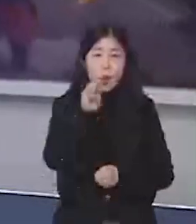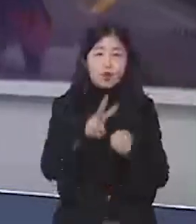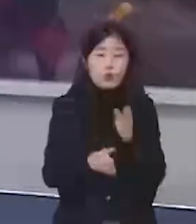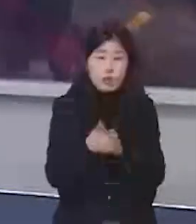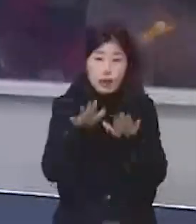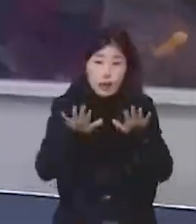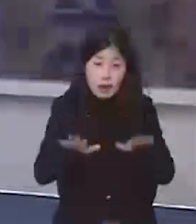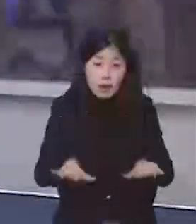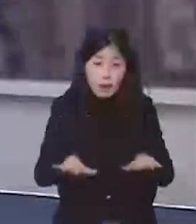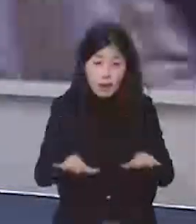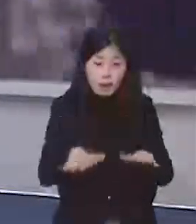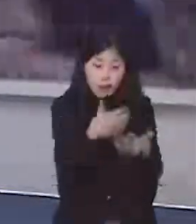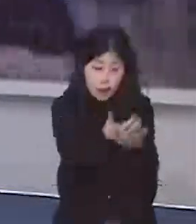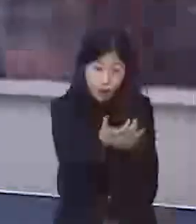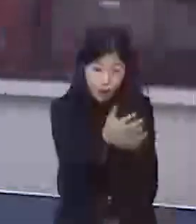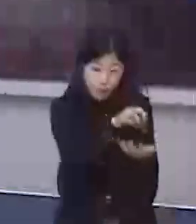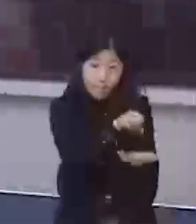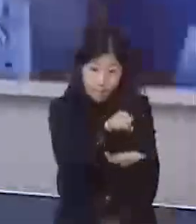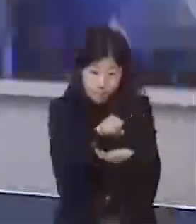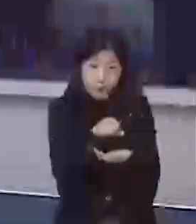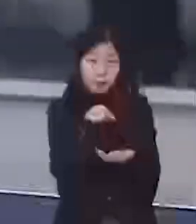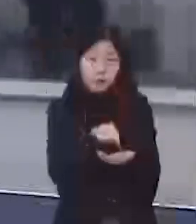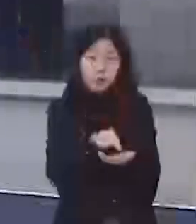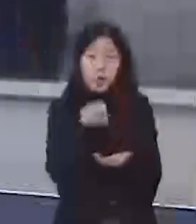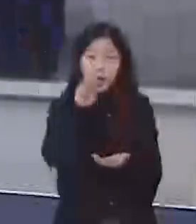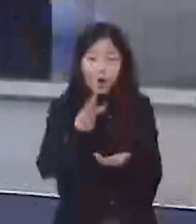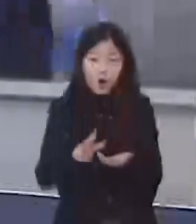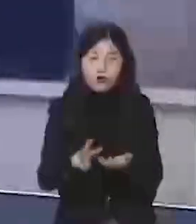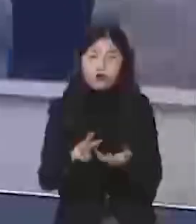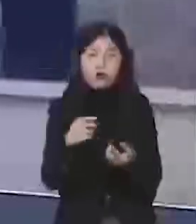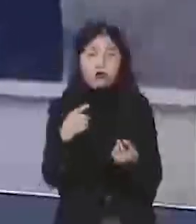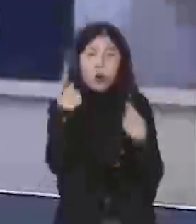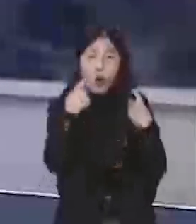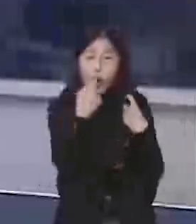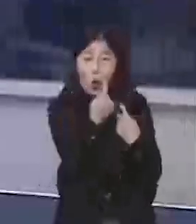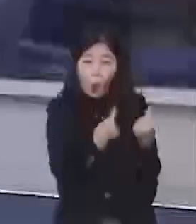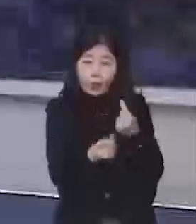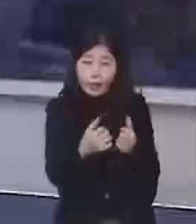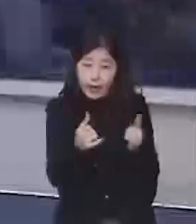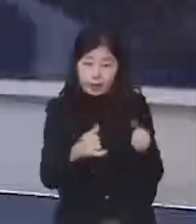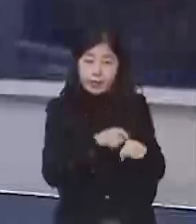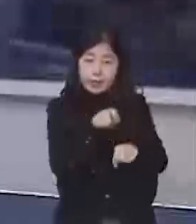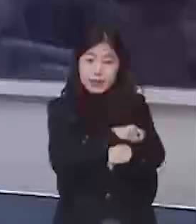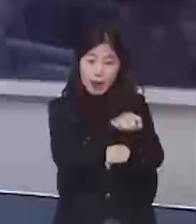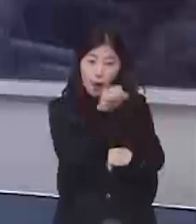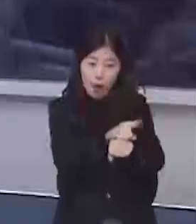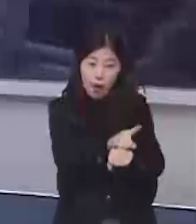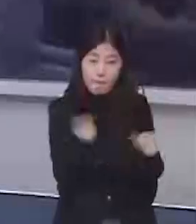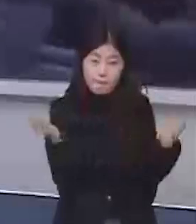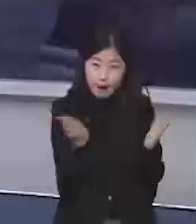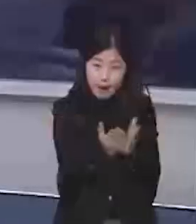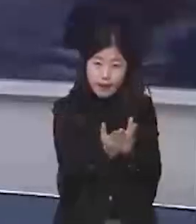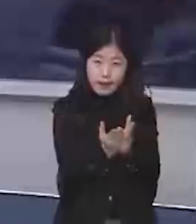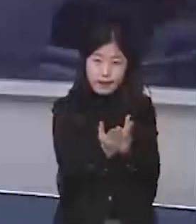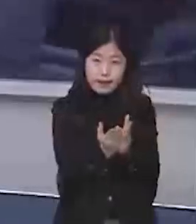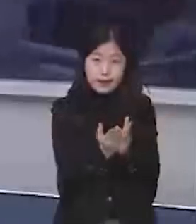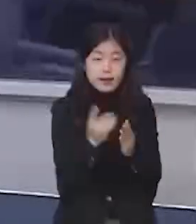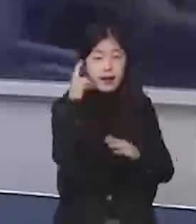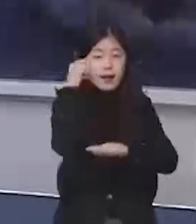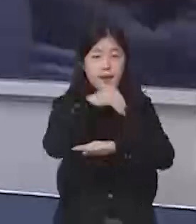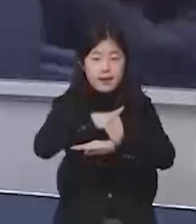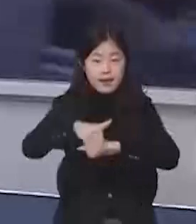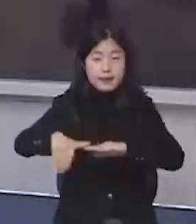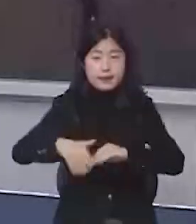광주시는 이번 빅데이터를 활용해 광주를 찾은 관광객들의 취향이나 성향을 방영한 맞춤형 전략을 발굴해